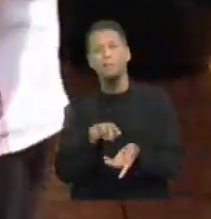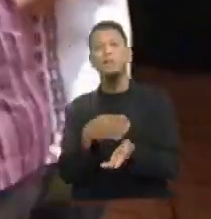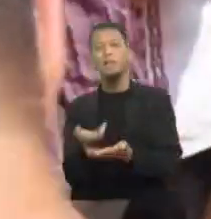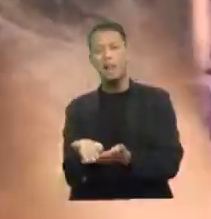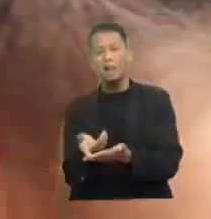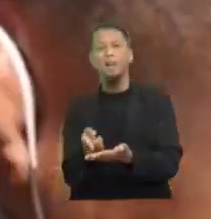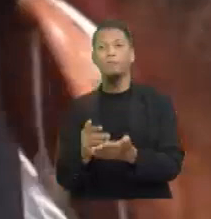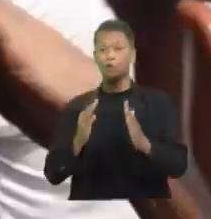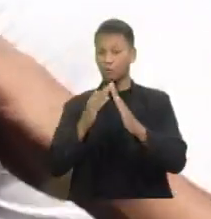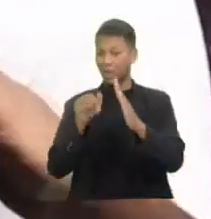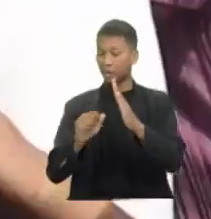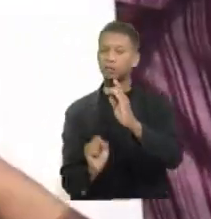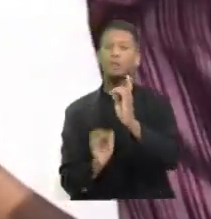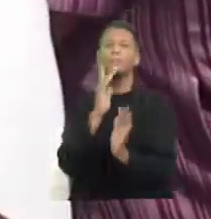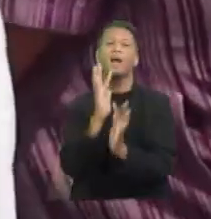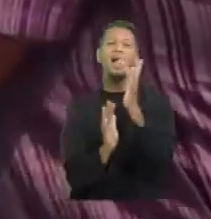Timur.